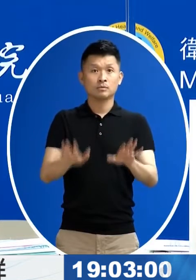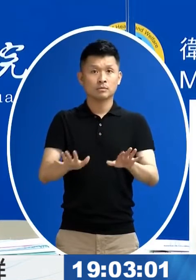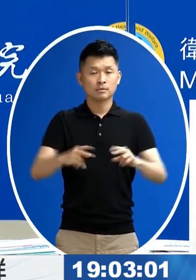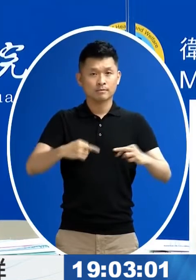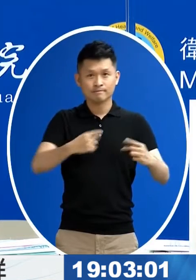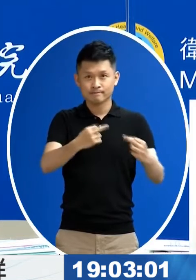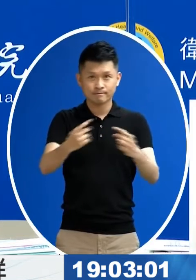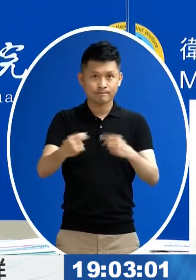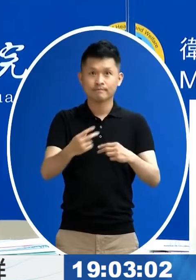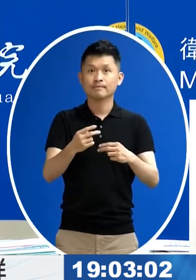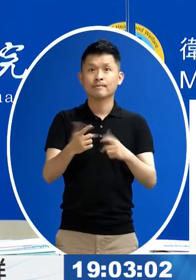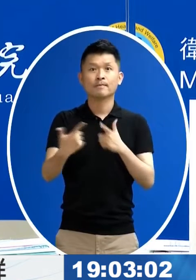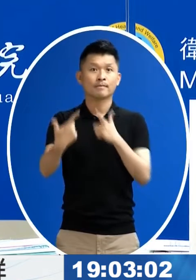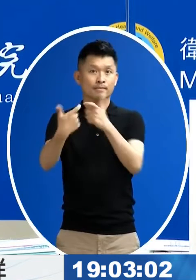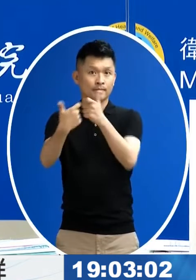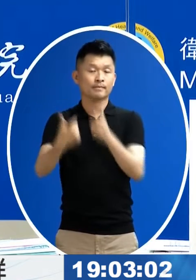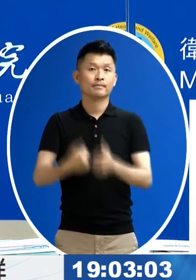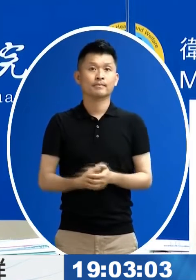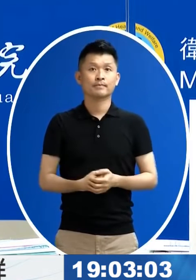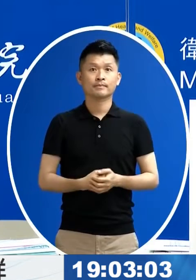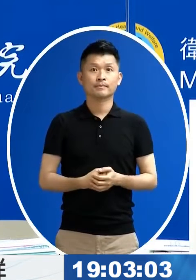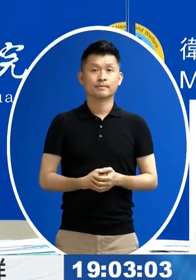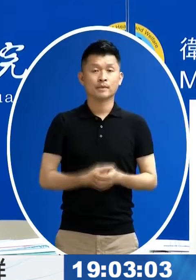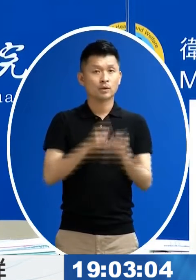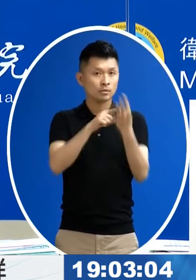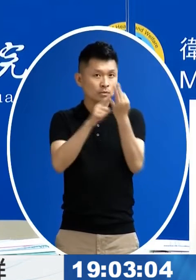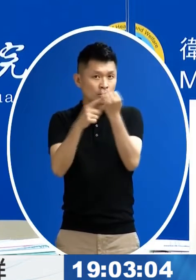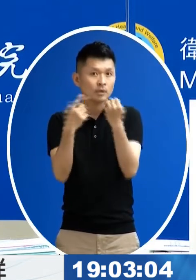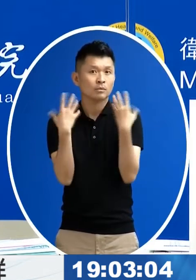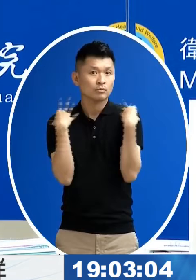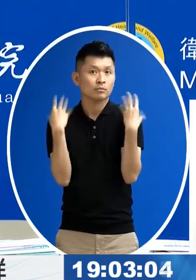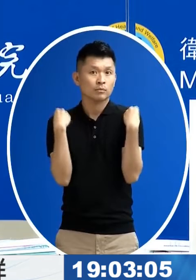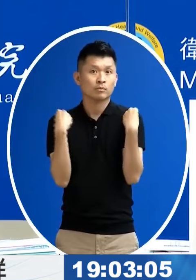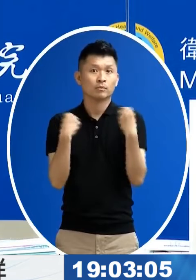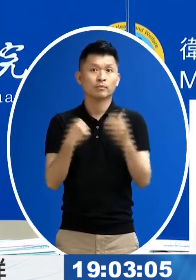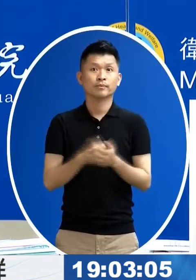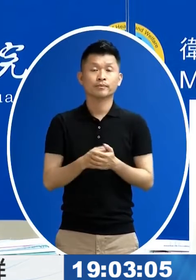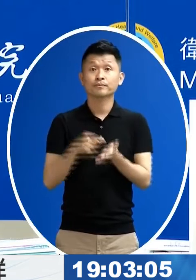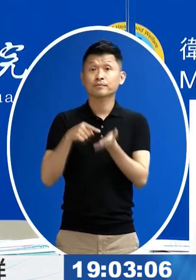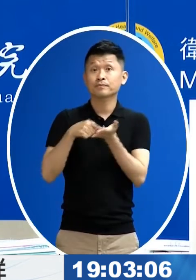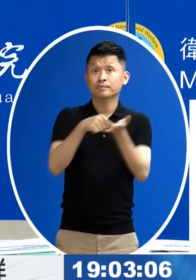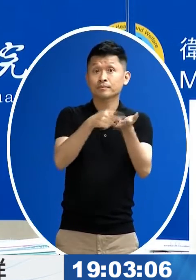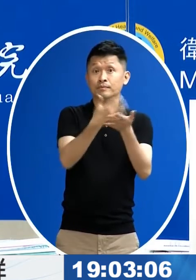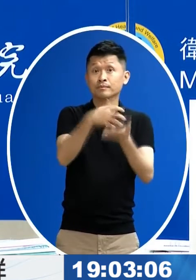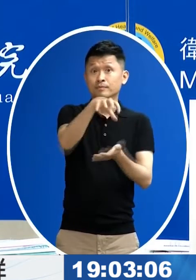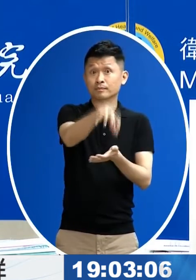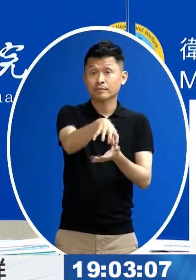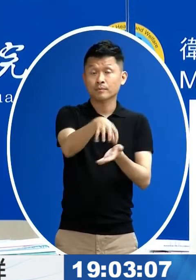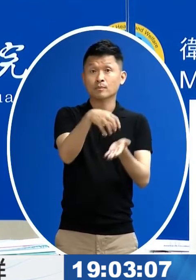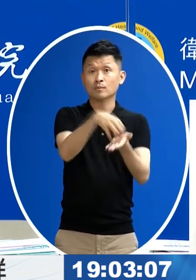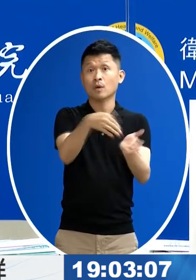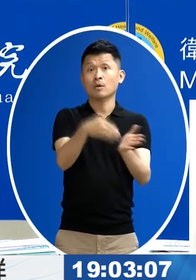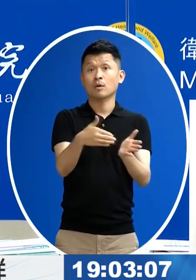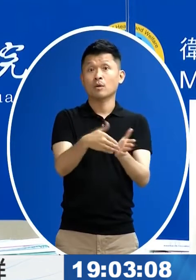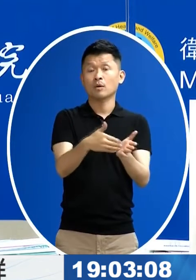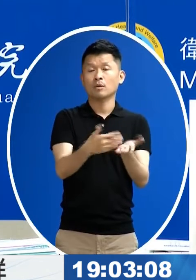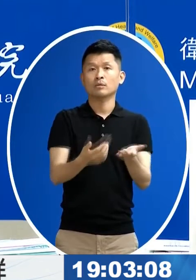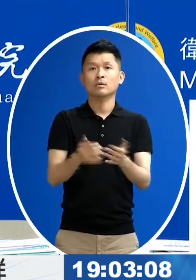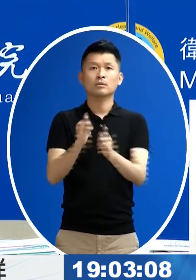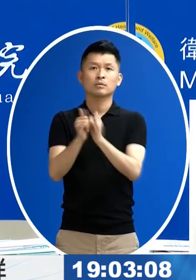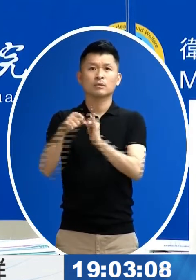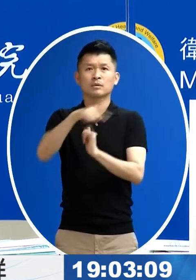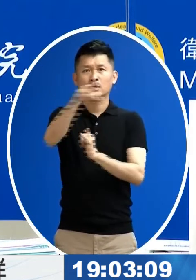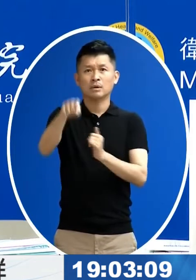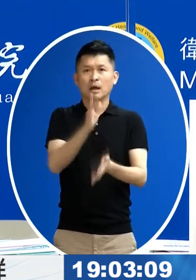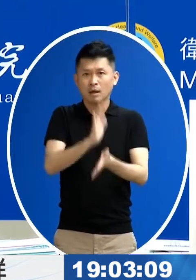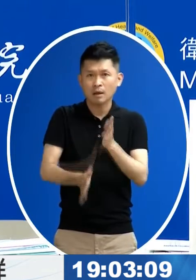修改。那所以但是此项修正不会影响我们申办平台已经核发的数位证明，所以民众不需要再